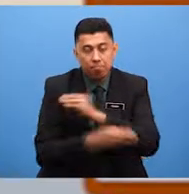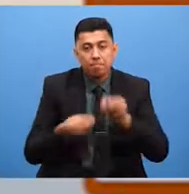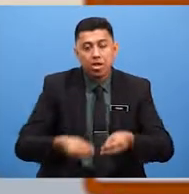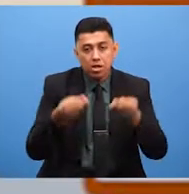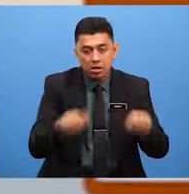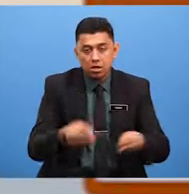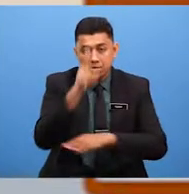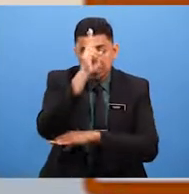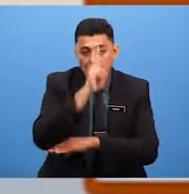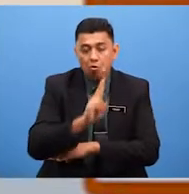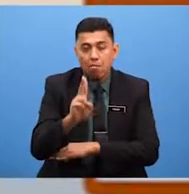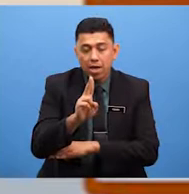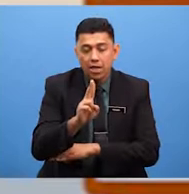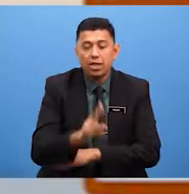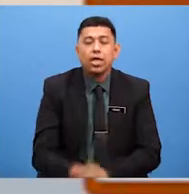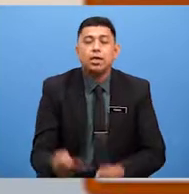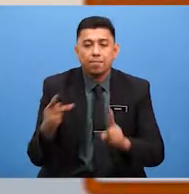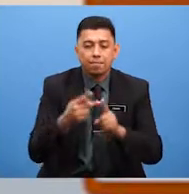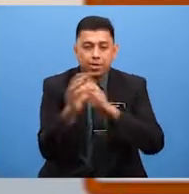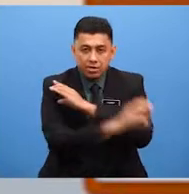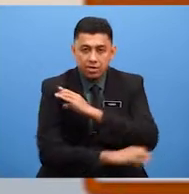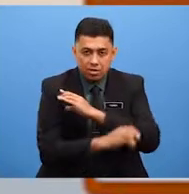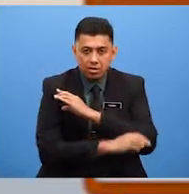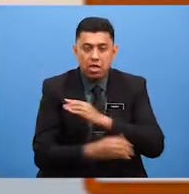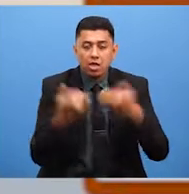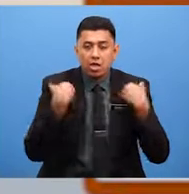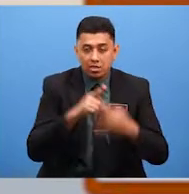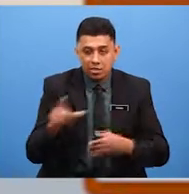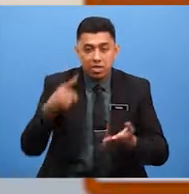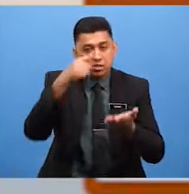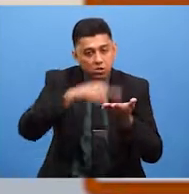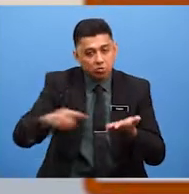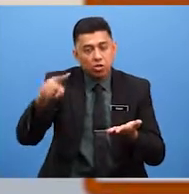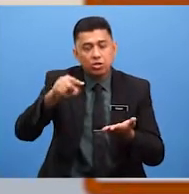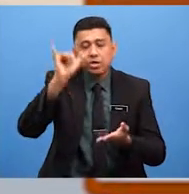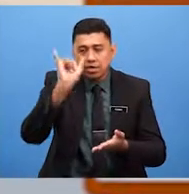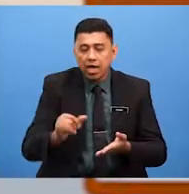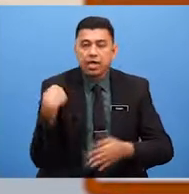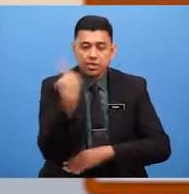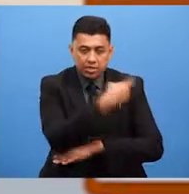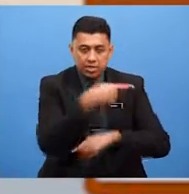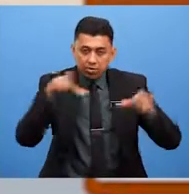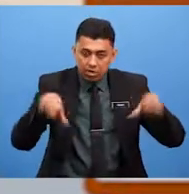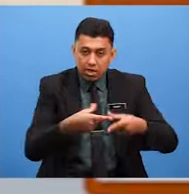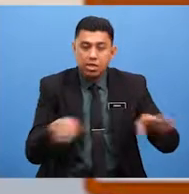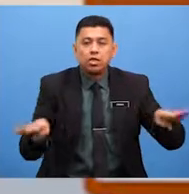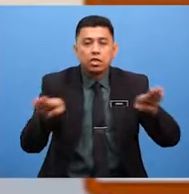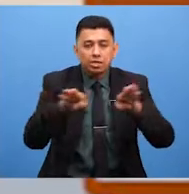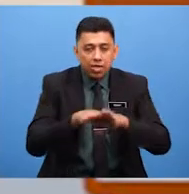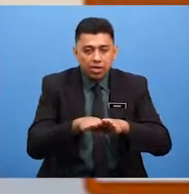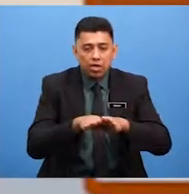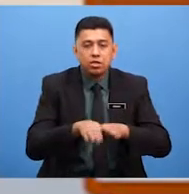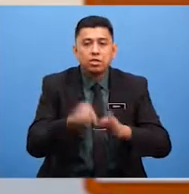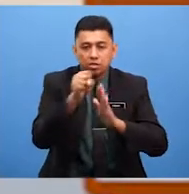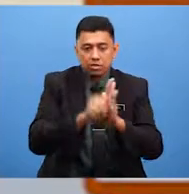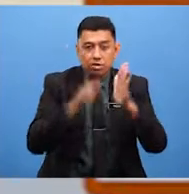hormat pada negara adalah sesuatu yang wajib kita lakukan sebagai seorang rakyat